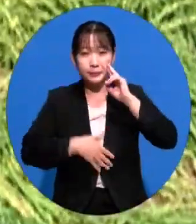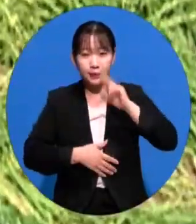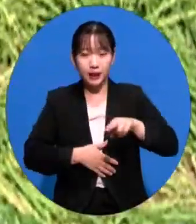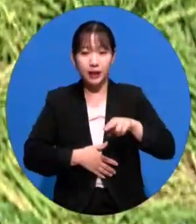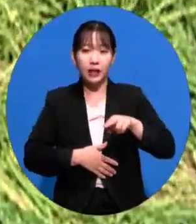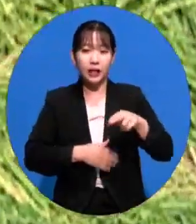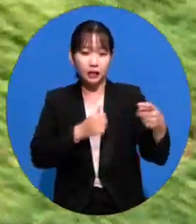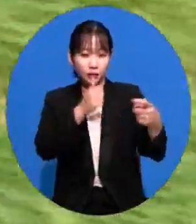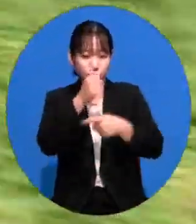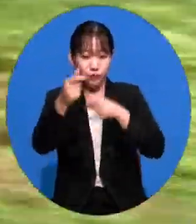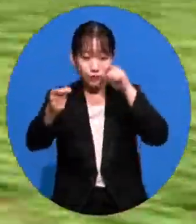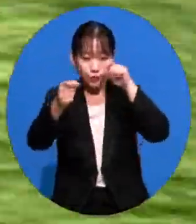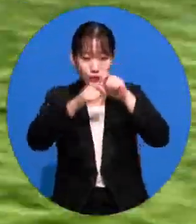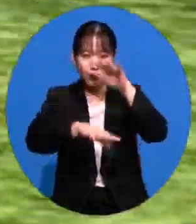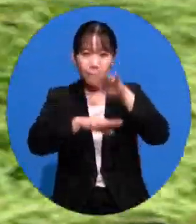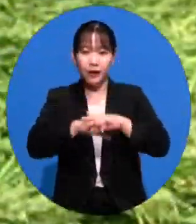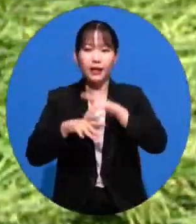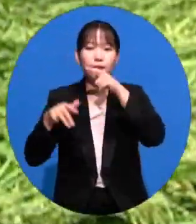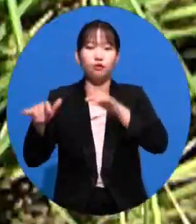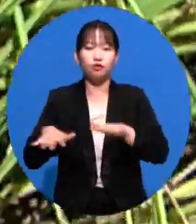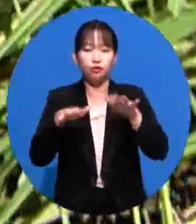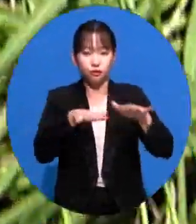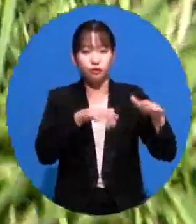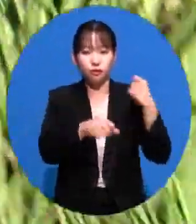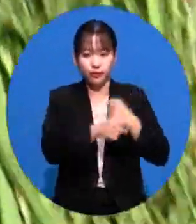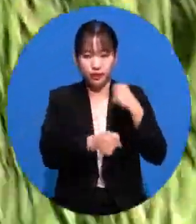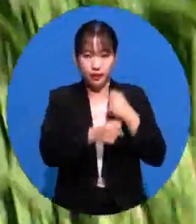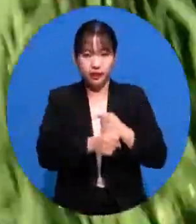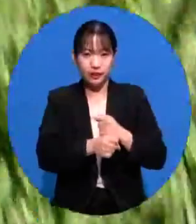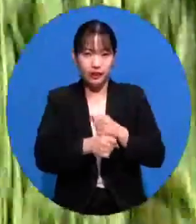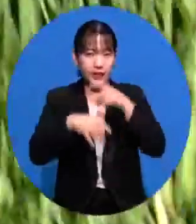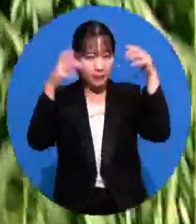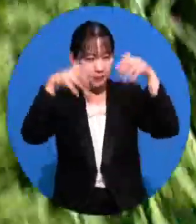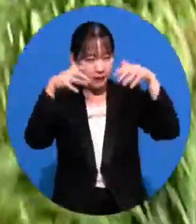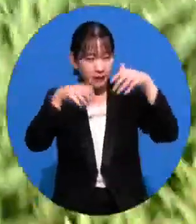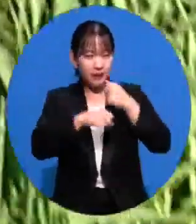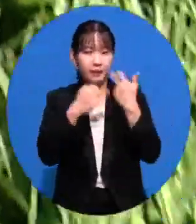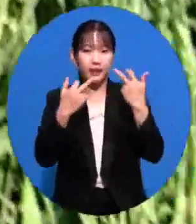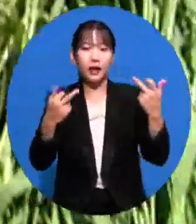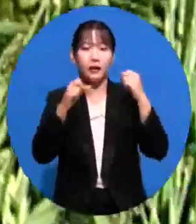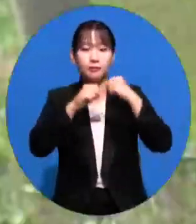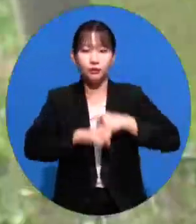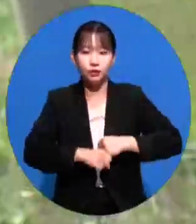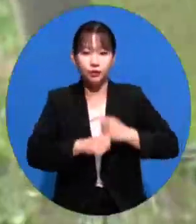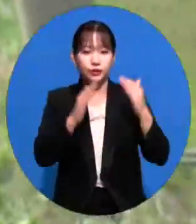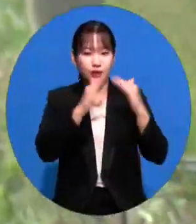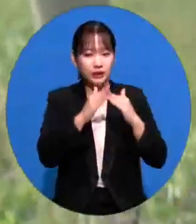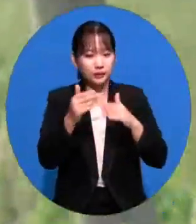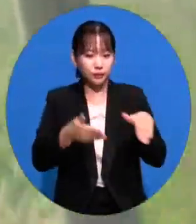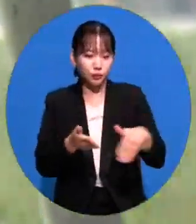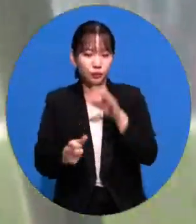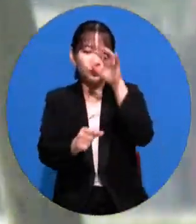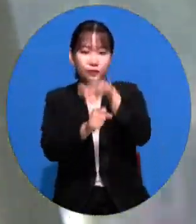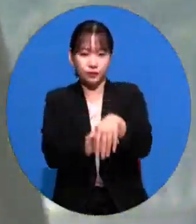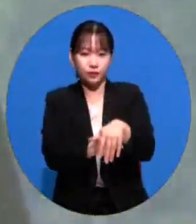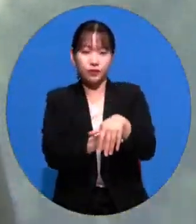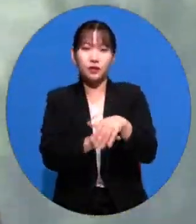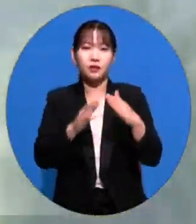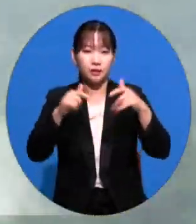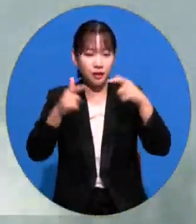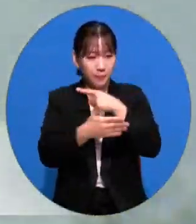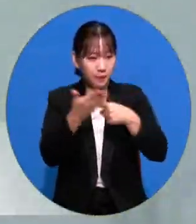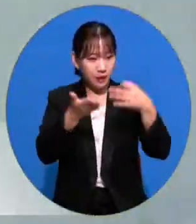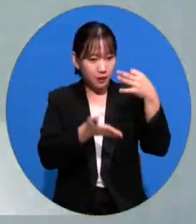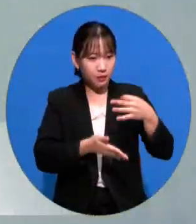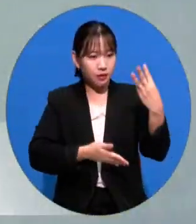수확을 앞둔 농경지를 물바다로 만들었고, 기록적인 폭우에 산이 무너져 집과 도로를 삼켰습니다. 전남 지역